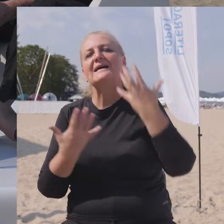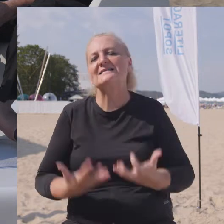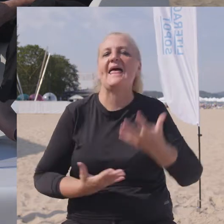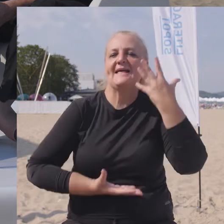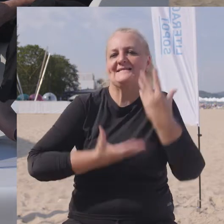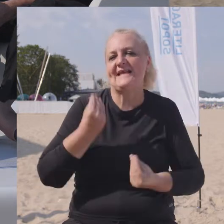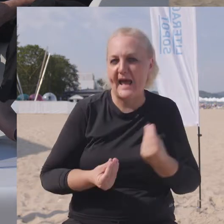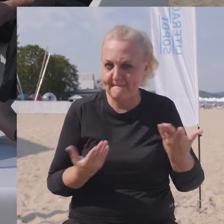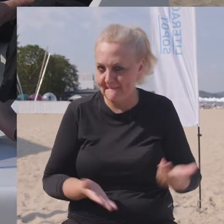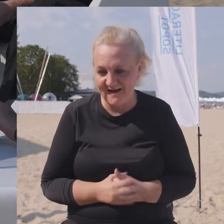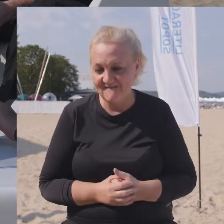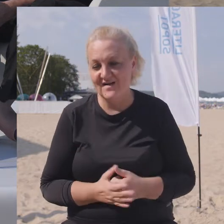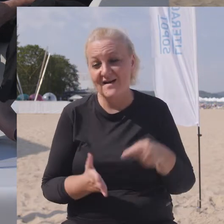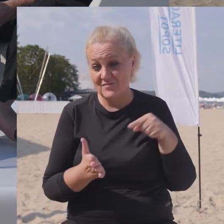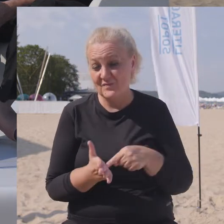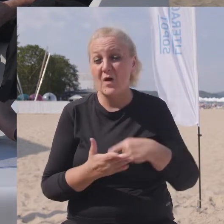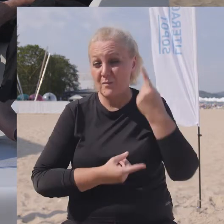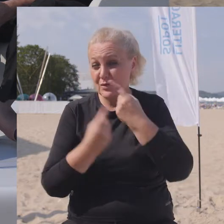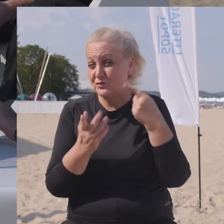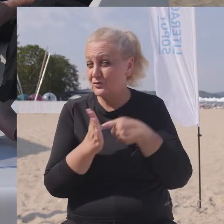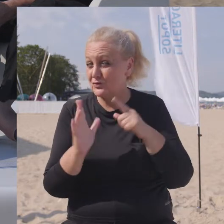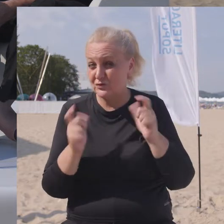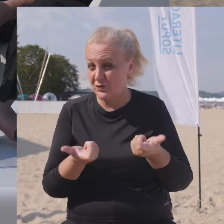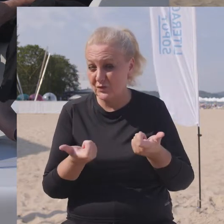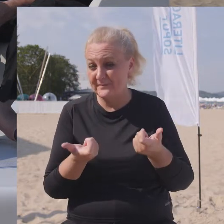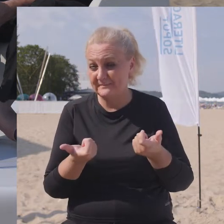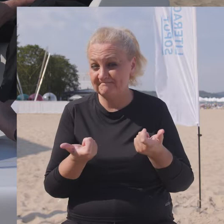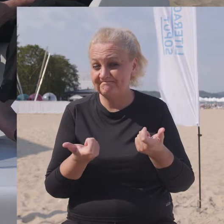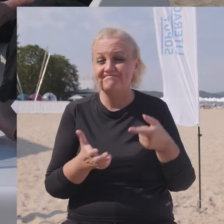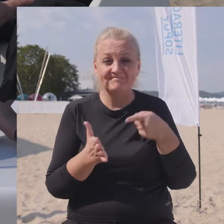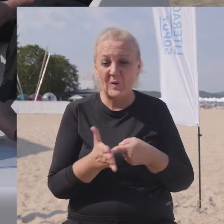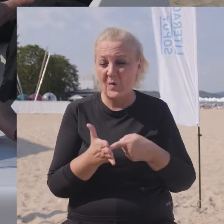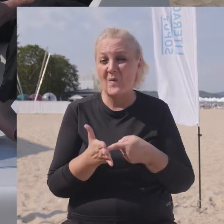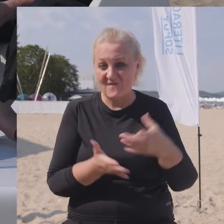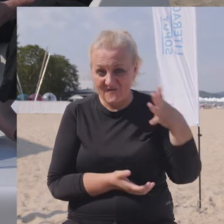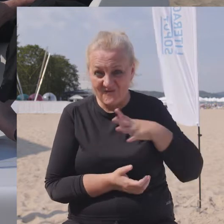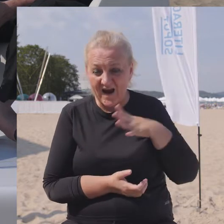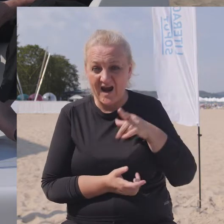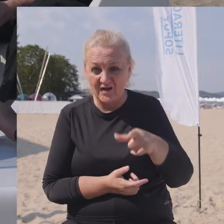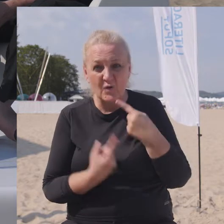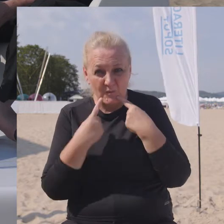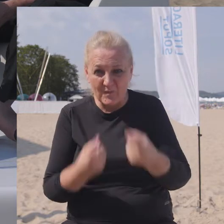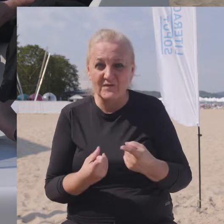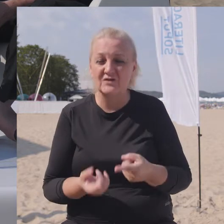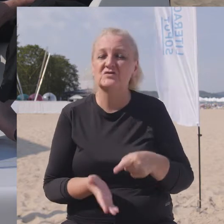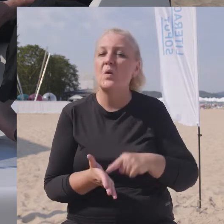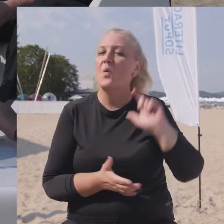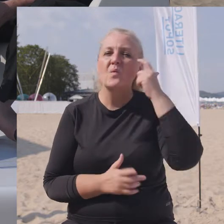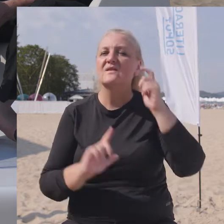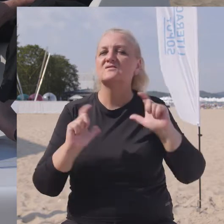bawić. I myślę sobie, że to jest warte, żeby podkreślać,